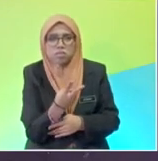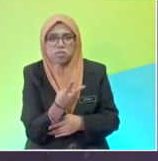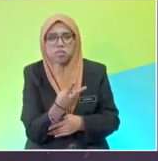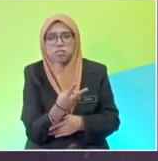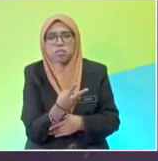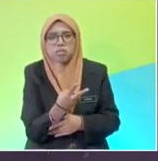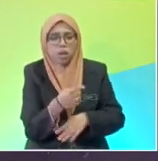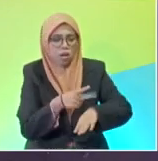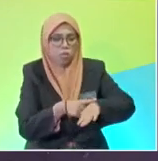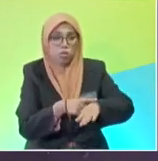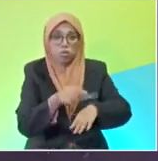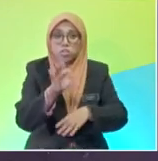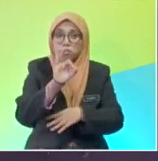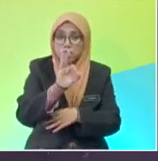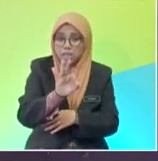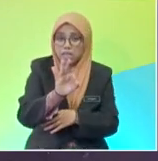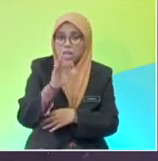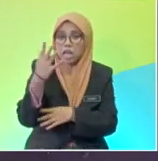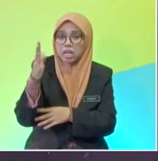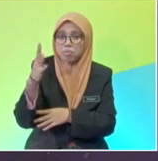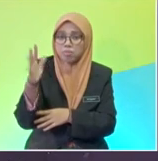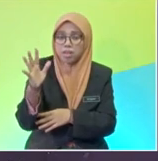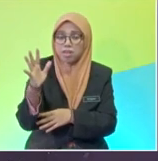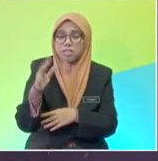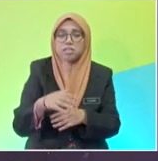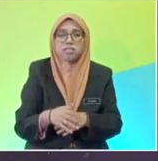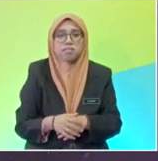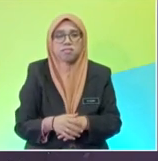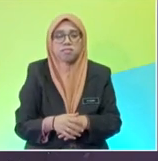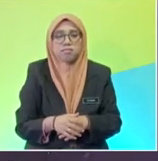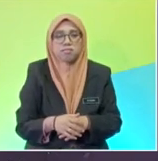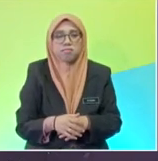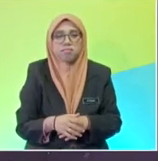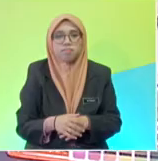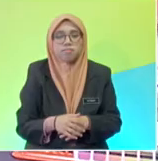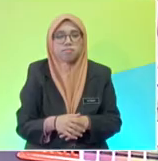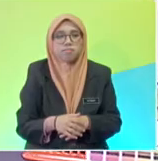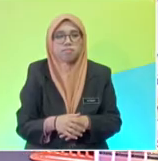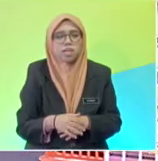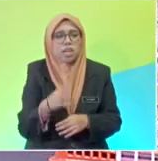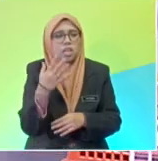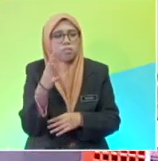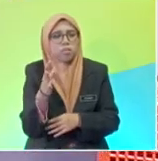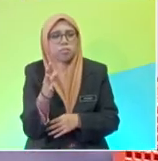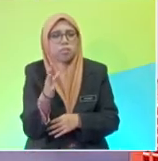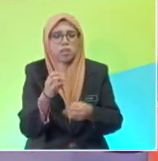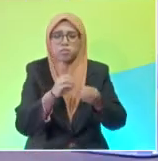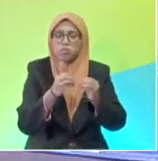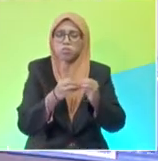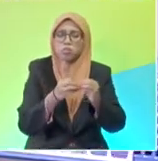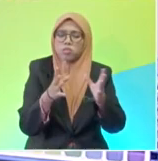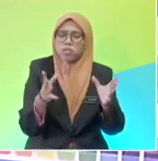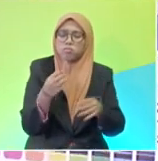pukul 9.15 minit. 15 dekat nombor yang besar dia berapa ni? Kalau